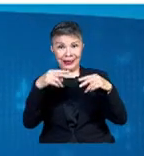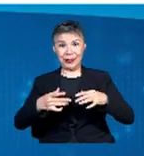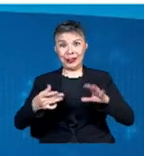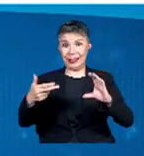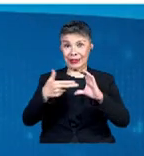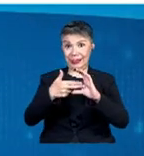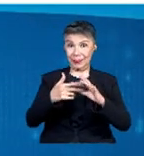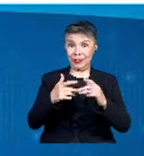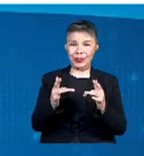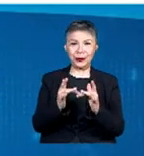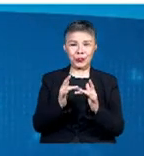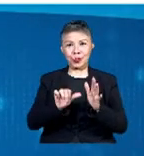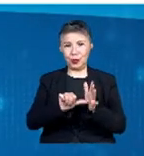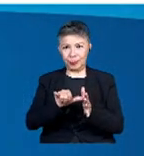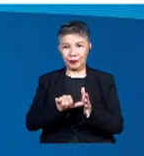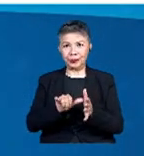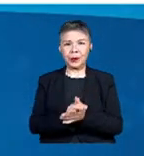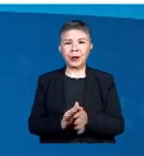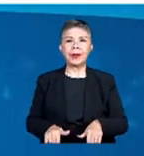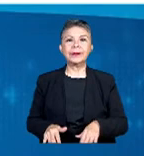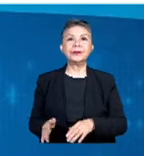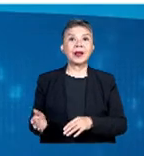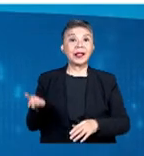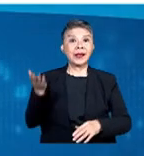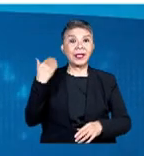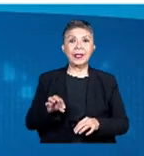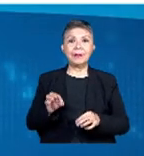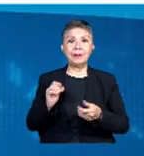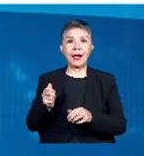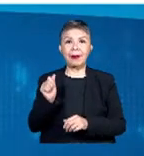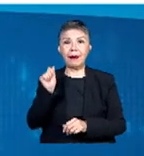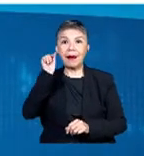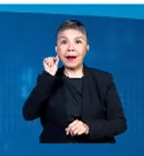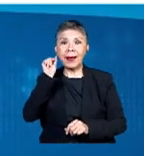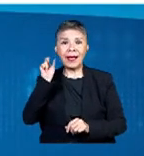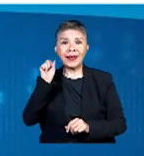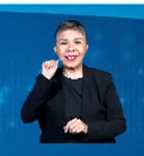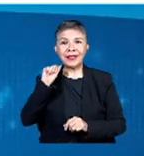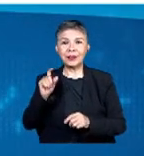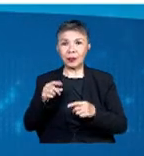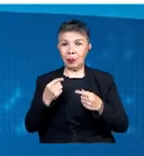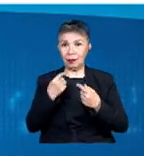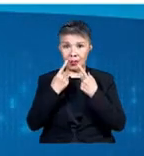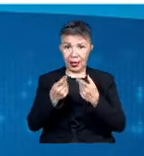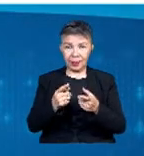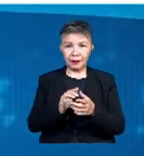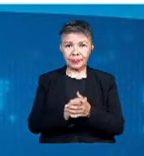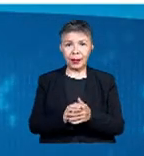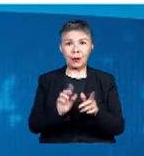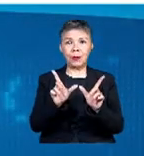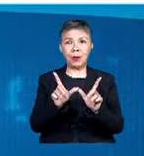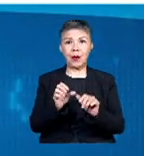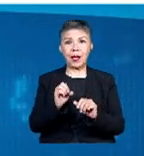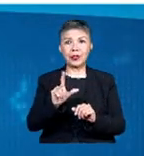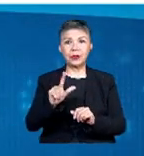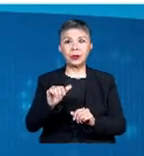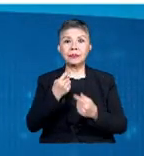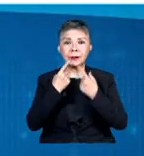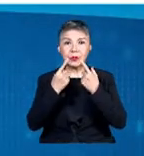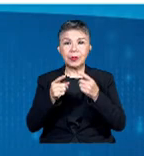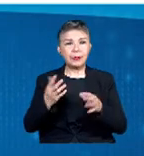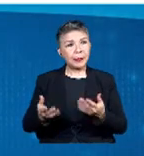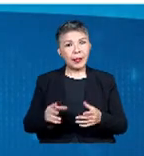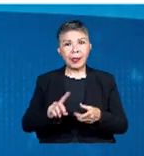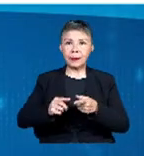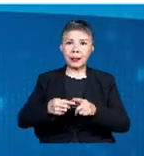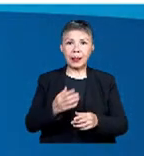lewat streaming ya, lewat YouTube. Lalu tadi Mbak Angki, Pak Wali juga bicara ya soal bagaimana teman-teman